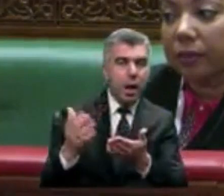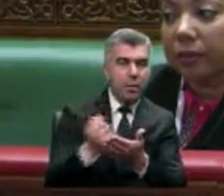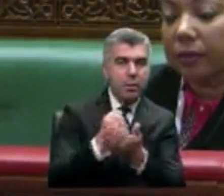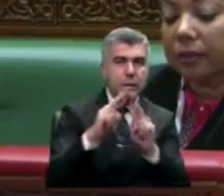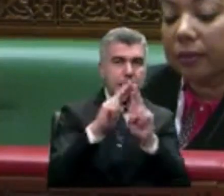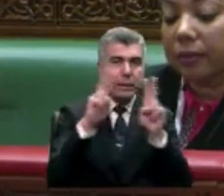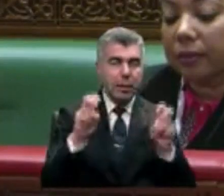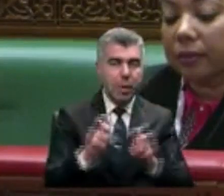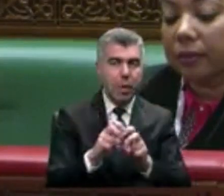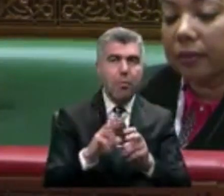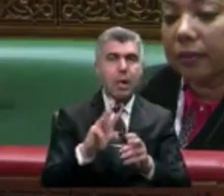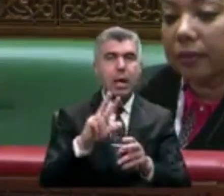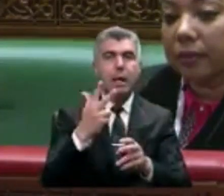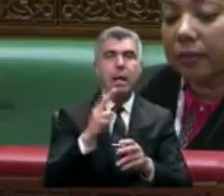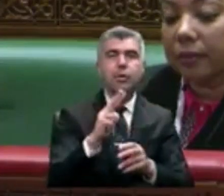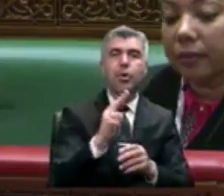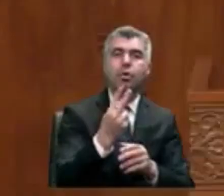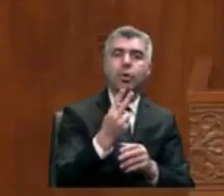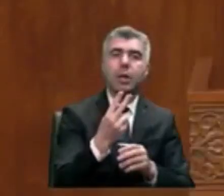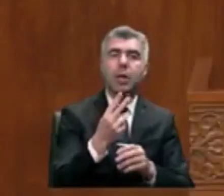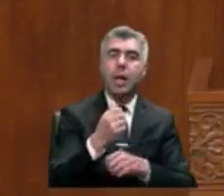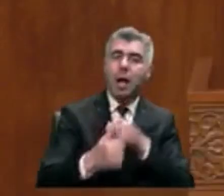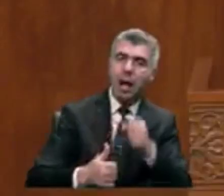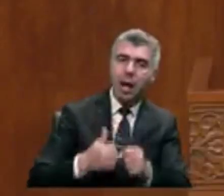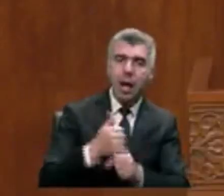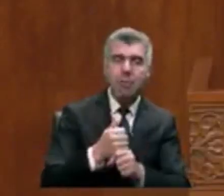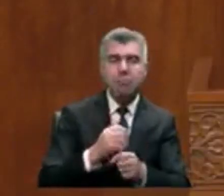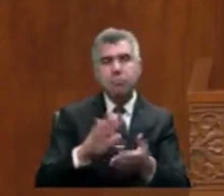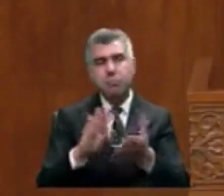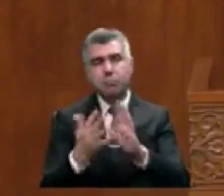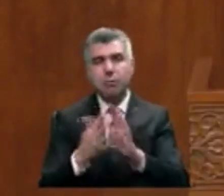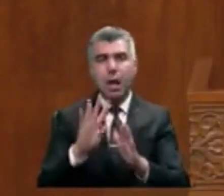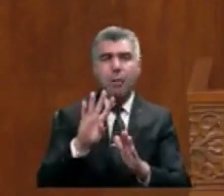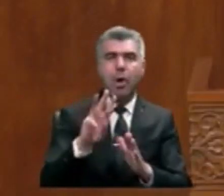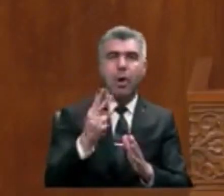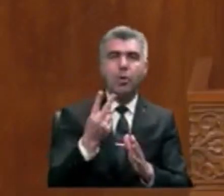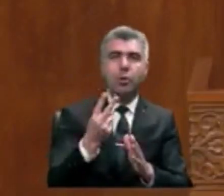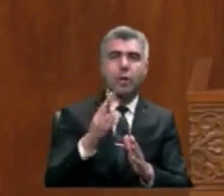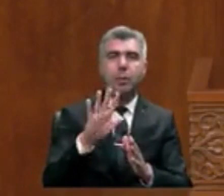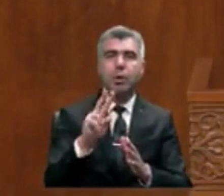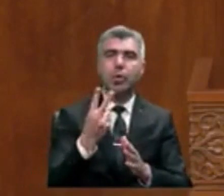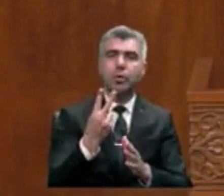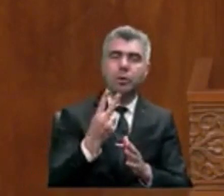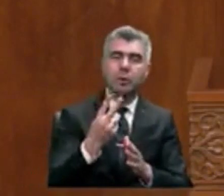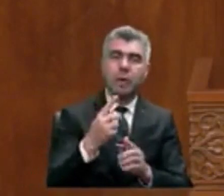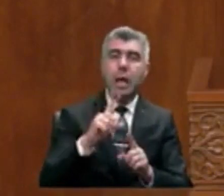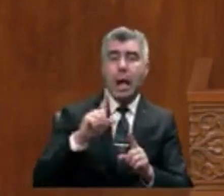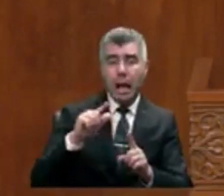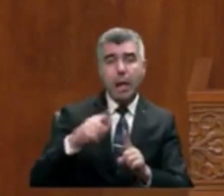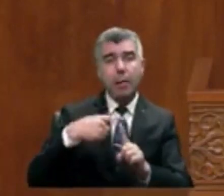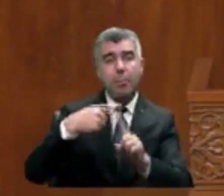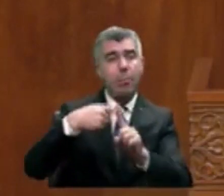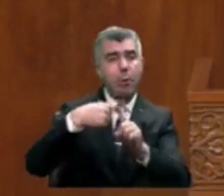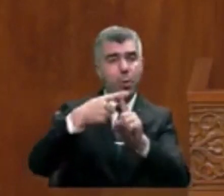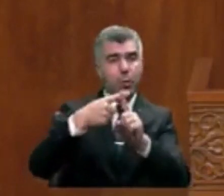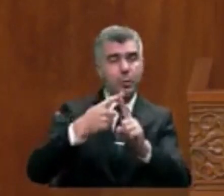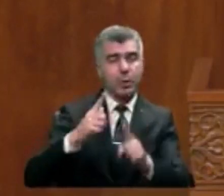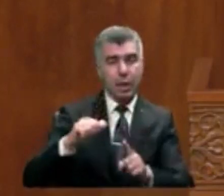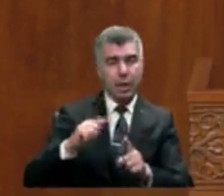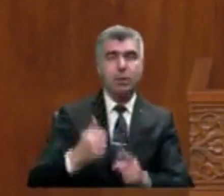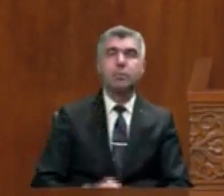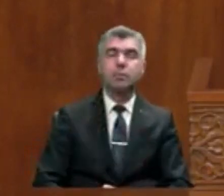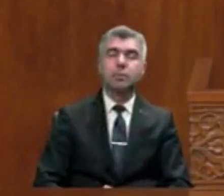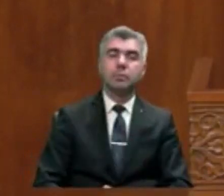عام اغلبيه كتكون عندهم 26 25 24 وكين لكتر وك